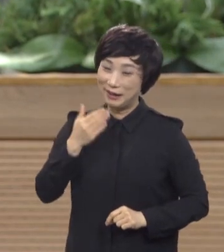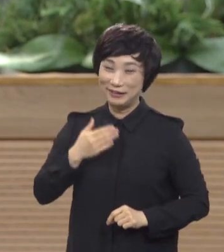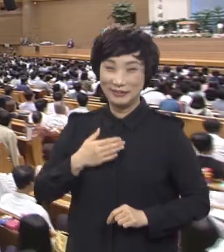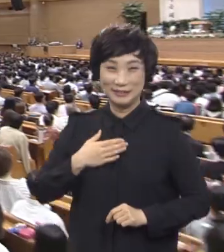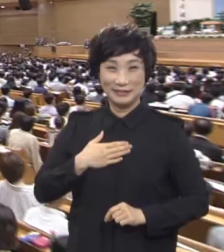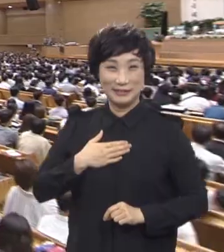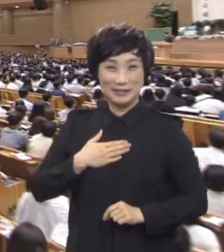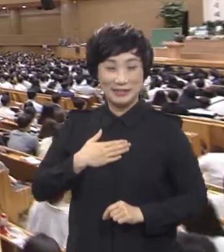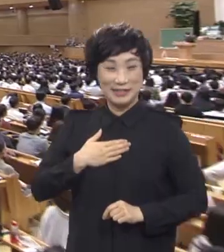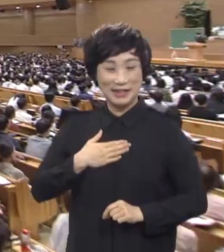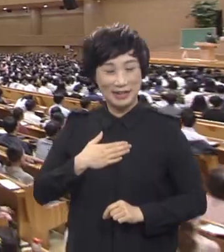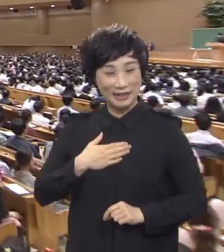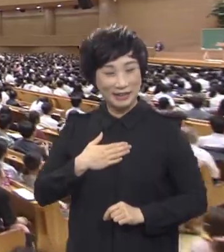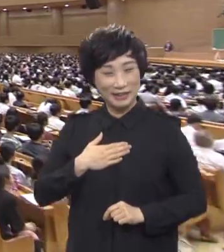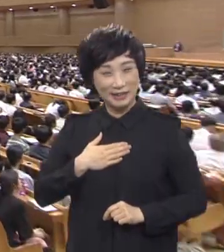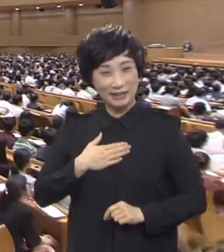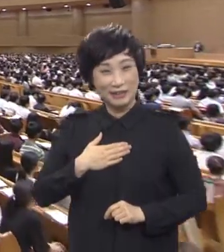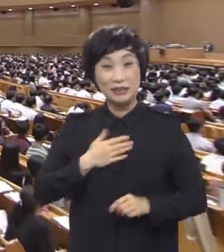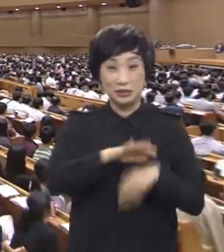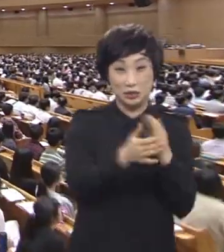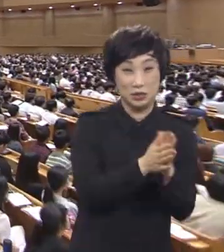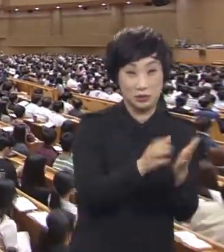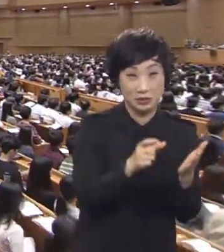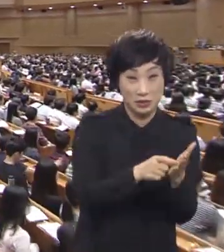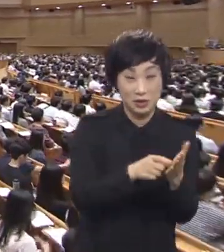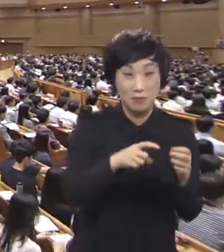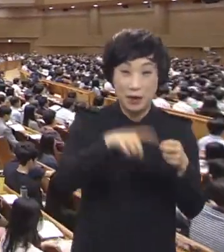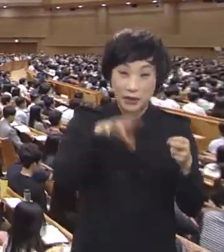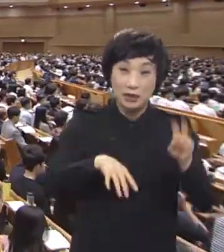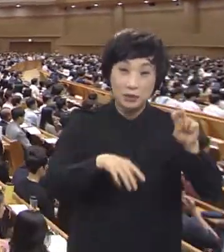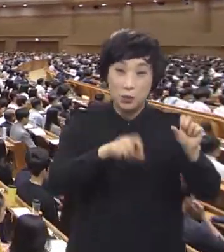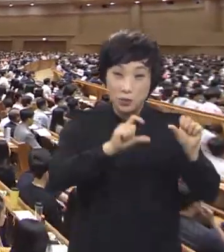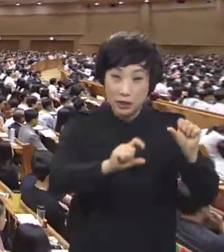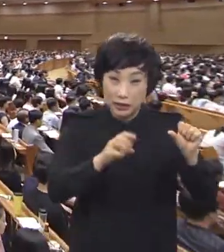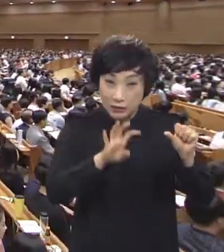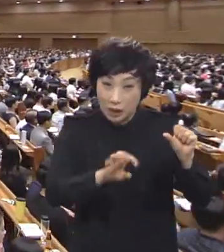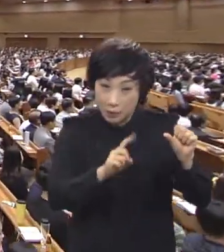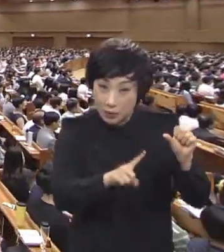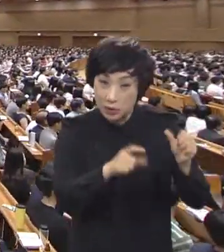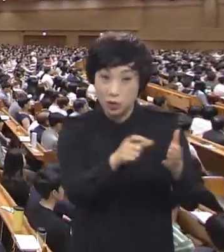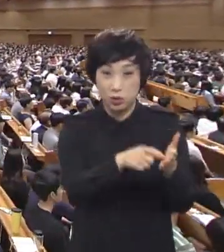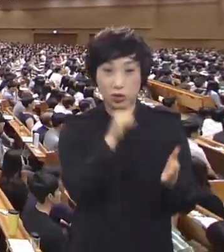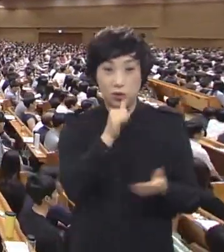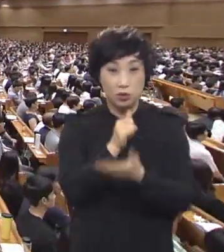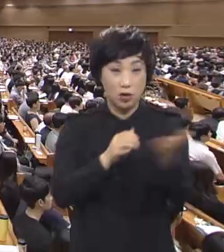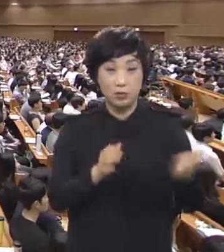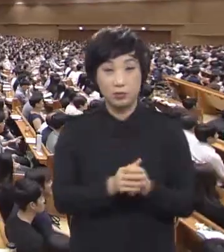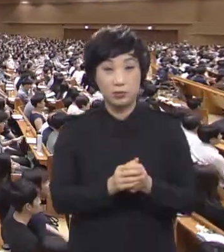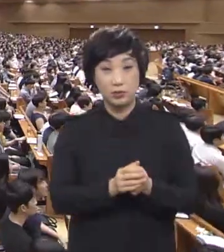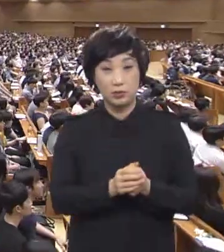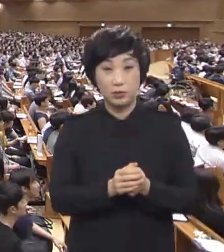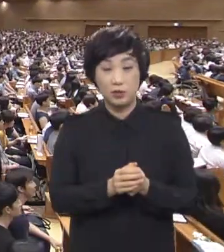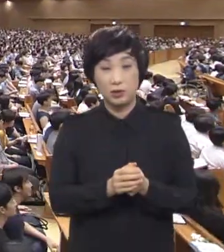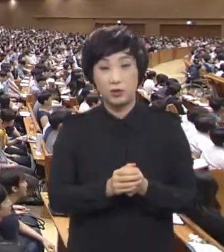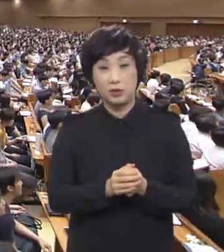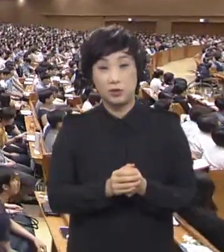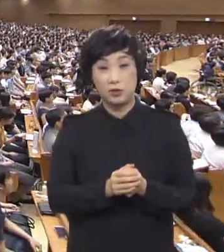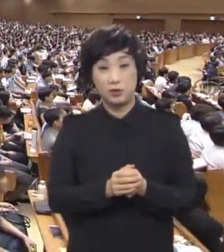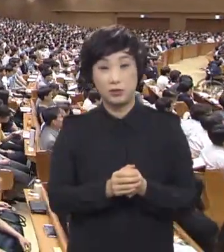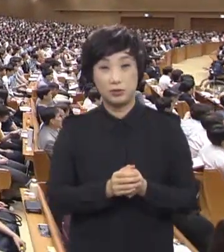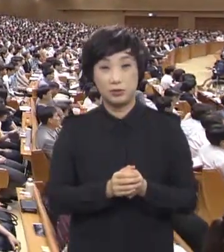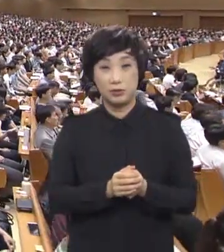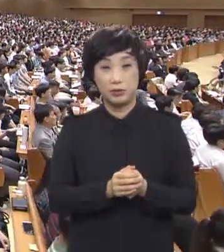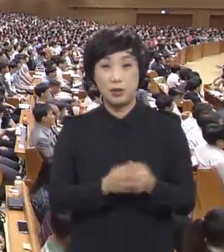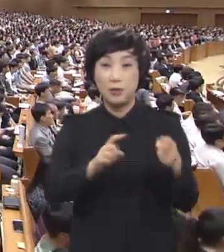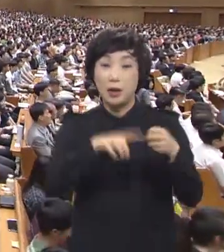산다 마태복음 25장 41절에 마태복음 25장